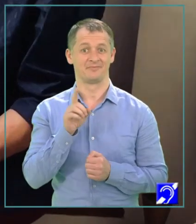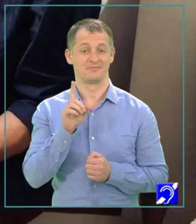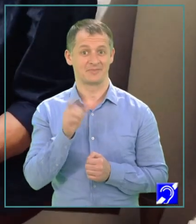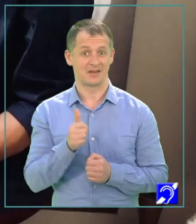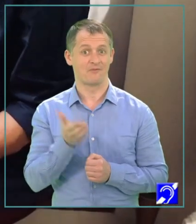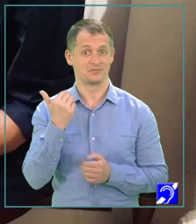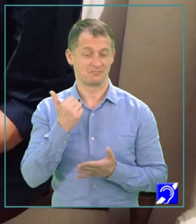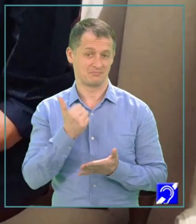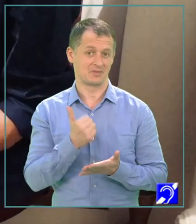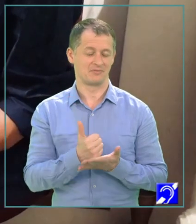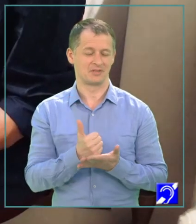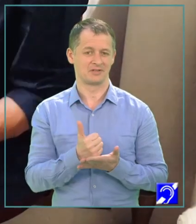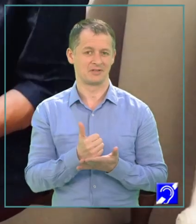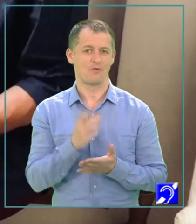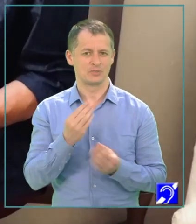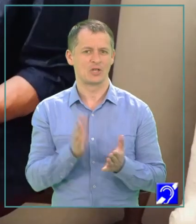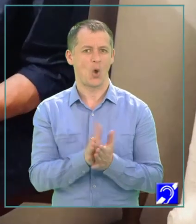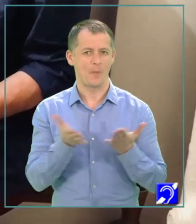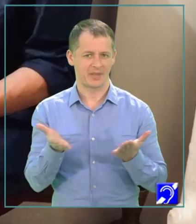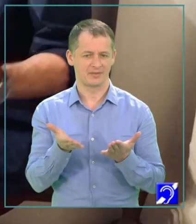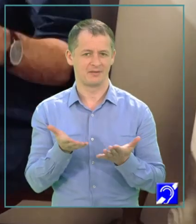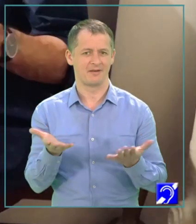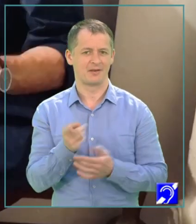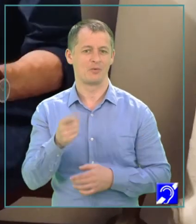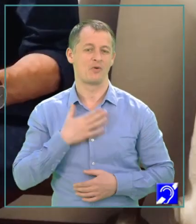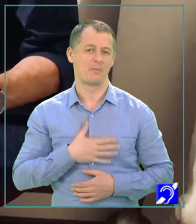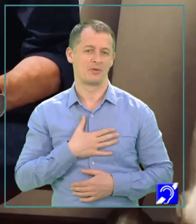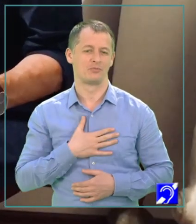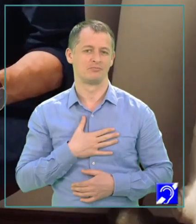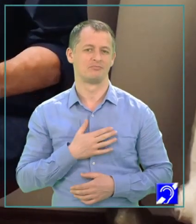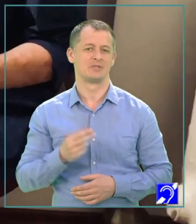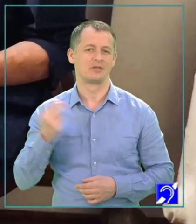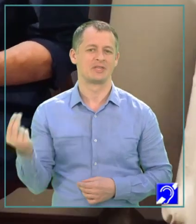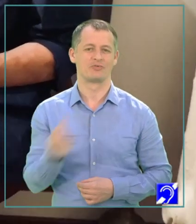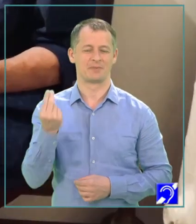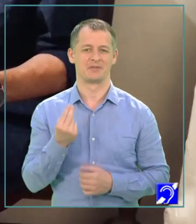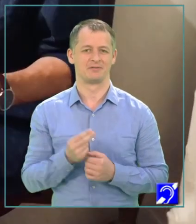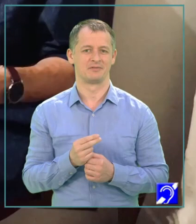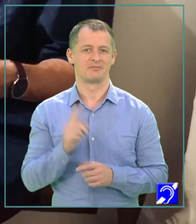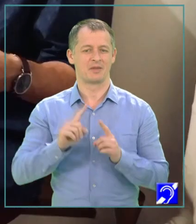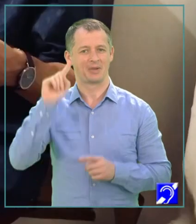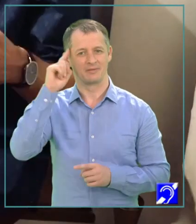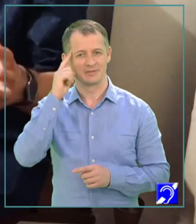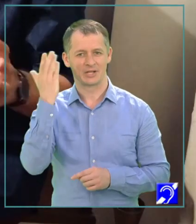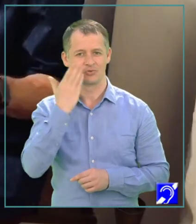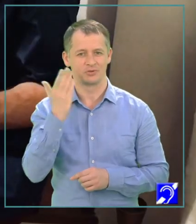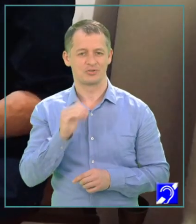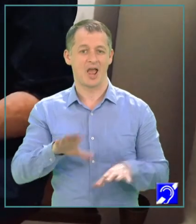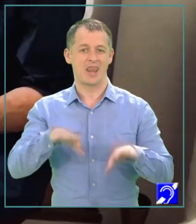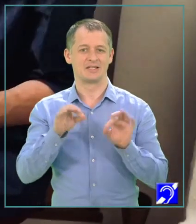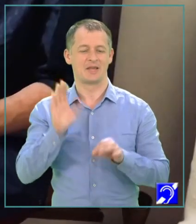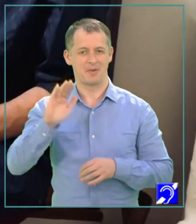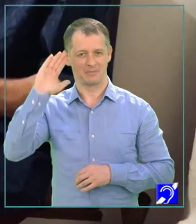obiecte și au fost materii care mi-au plăcut în mod deosebit și dacă mă gândesc la școală și aleg să am